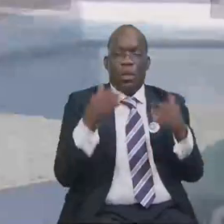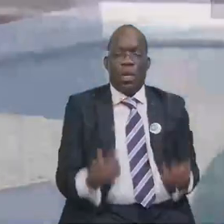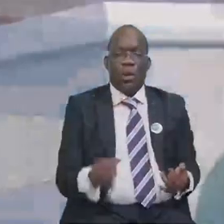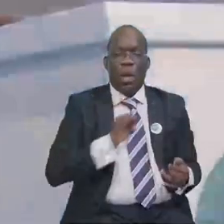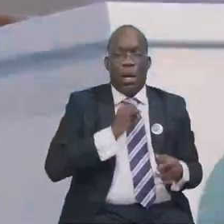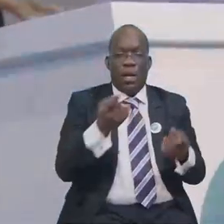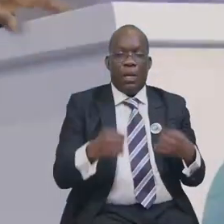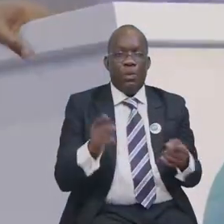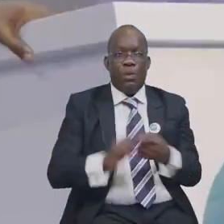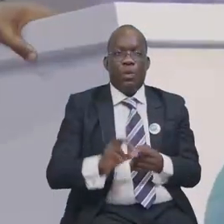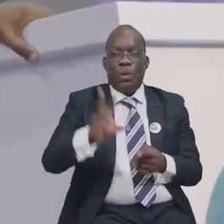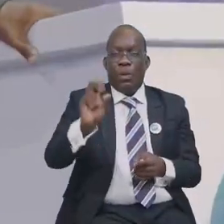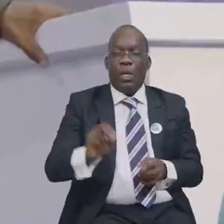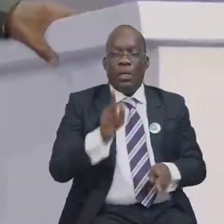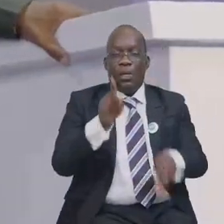30 personnes.